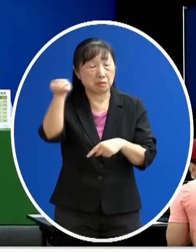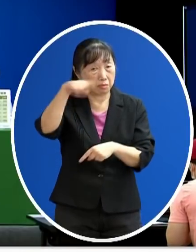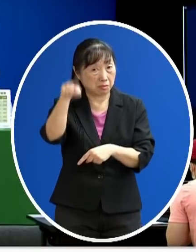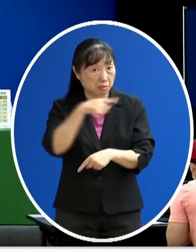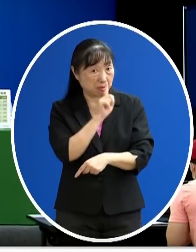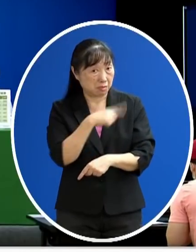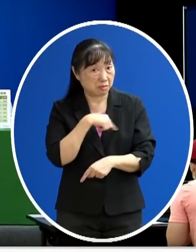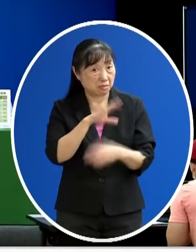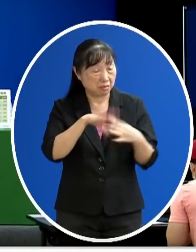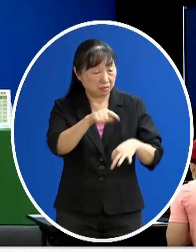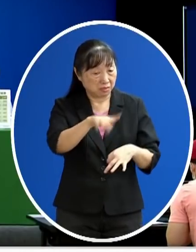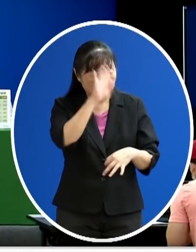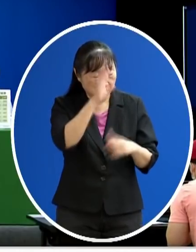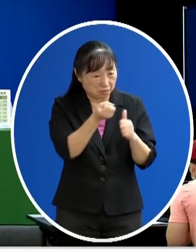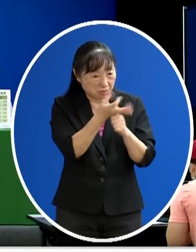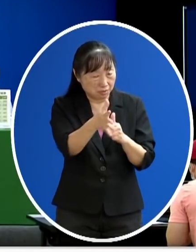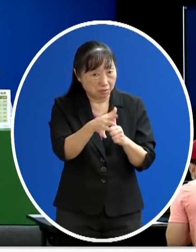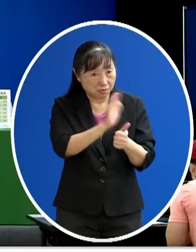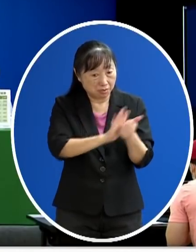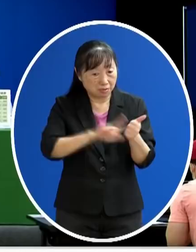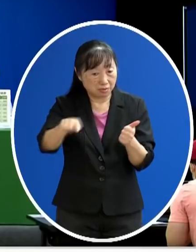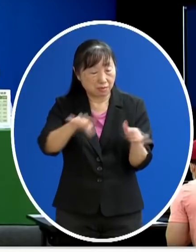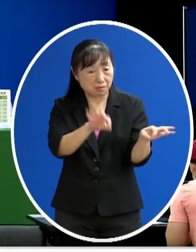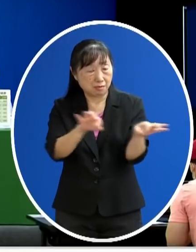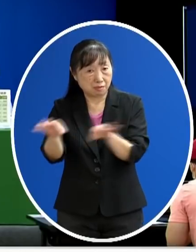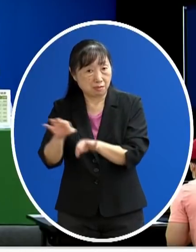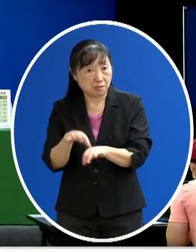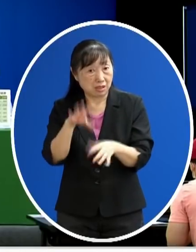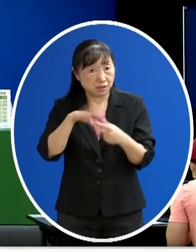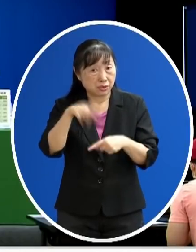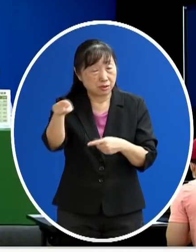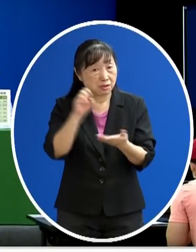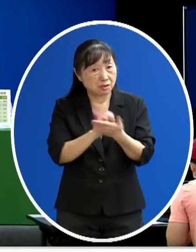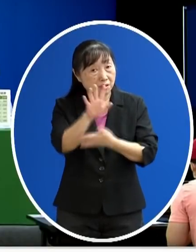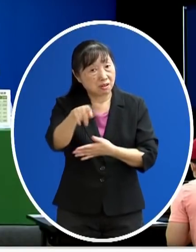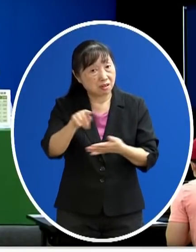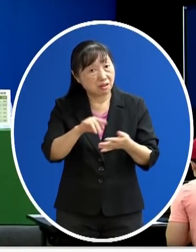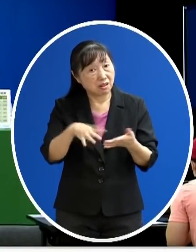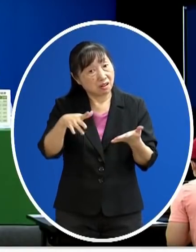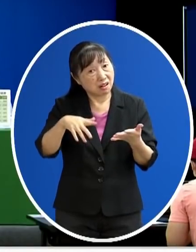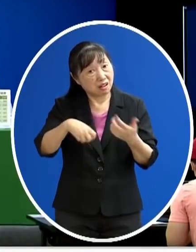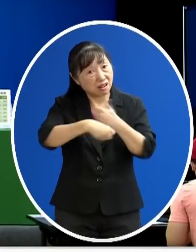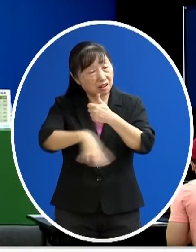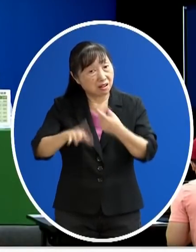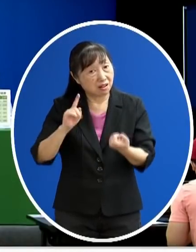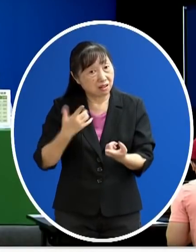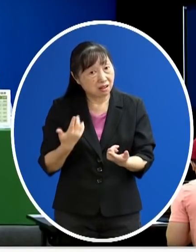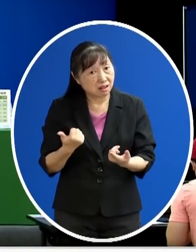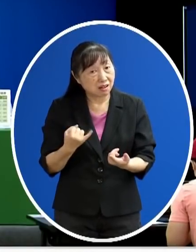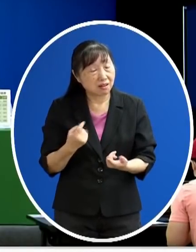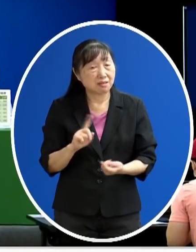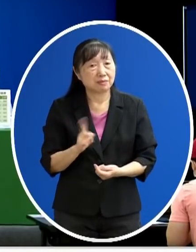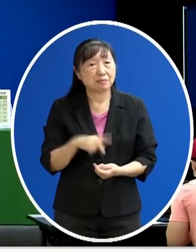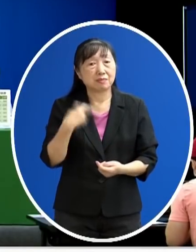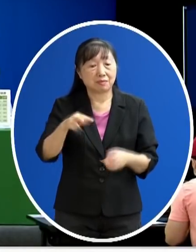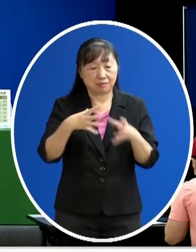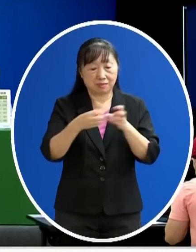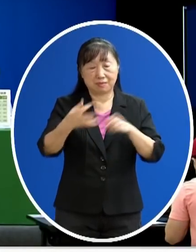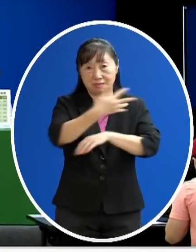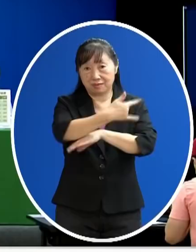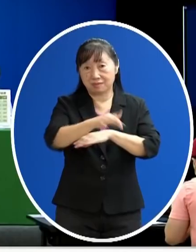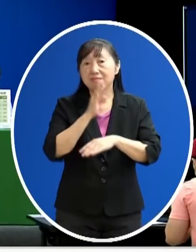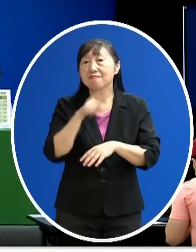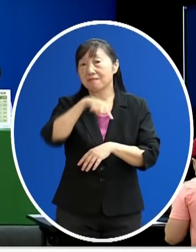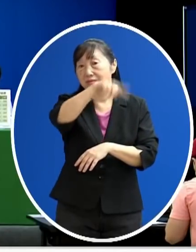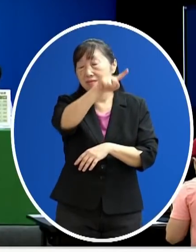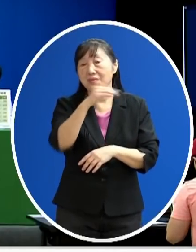知。他想要请教指挥中心是否有掌握，那这个通报流程到底是如何？另外是想要问这个博流打疫苗的状况，是说旅客如果